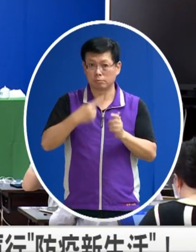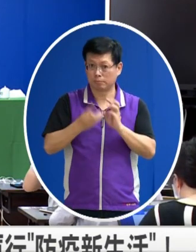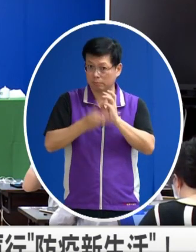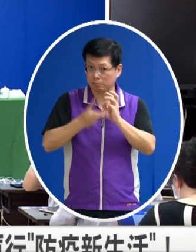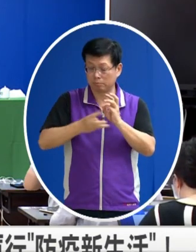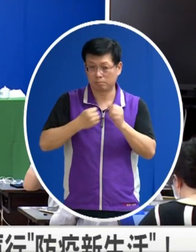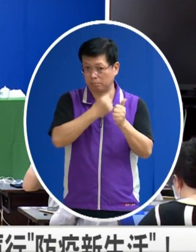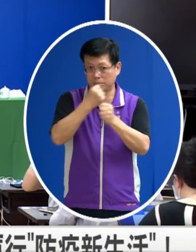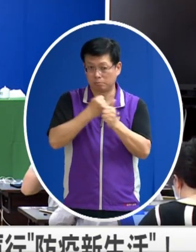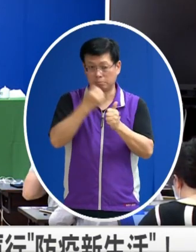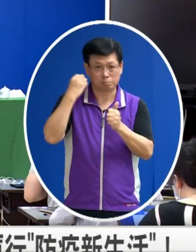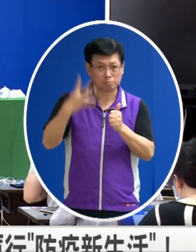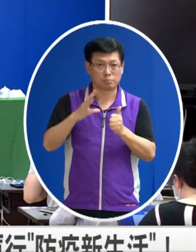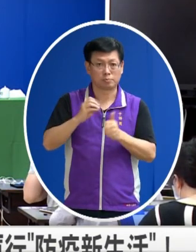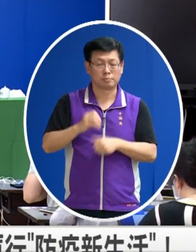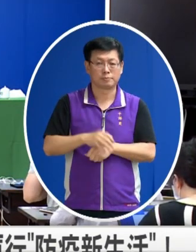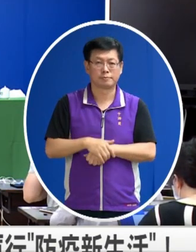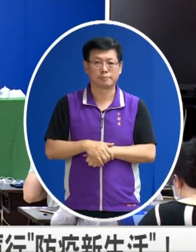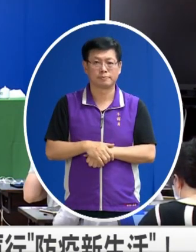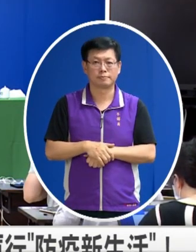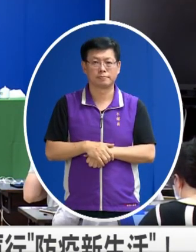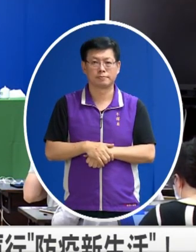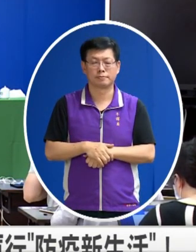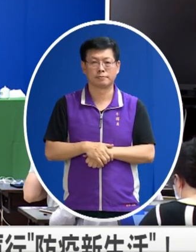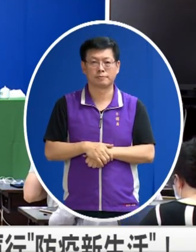个管制措施可以跟大家说明？谢谢。